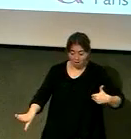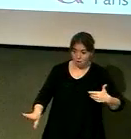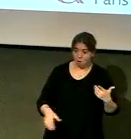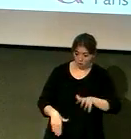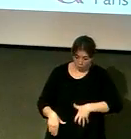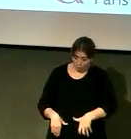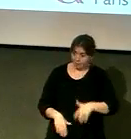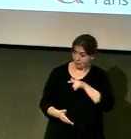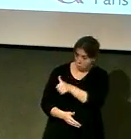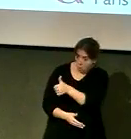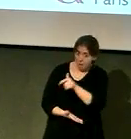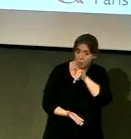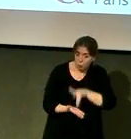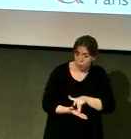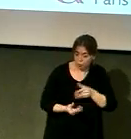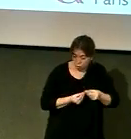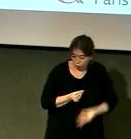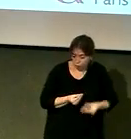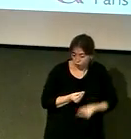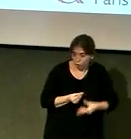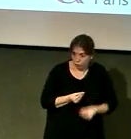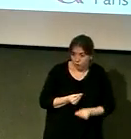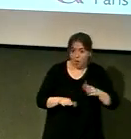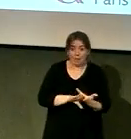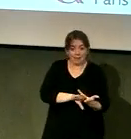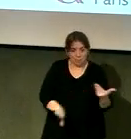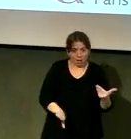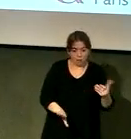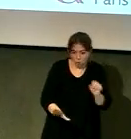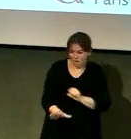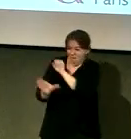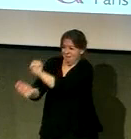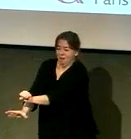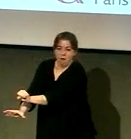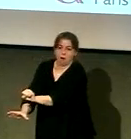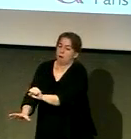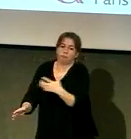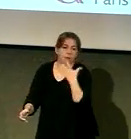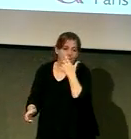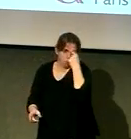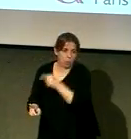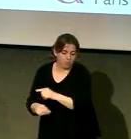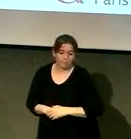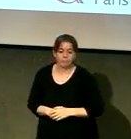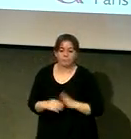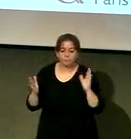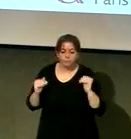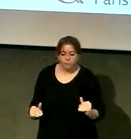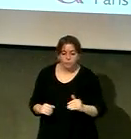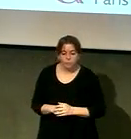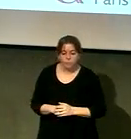vont être ensuite exposés à des séparations. Ça, on pourra revenir. Exposition à un mode de